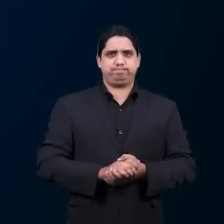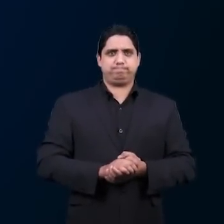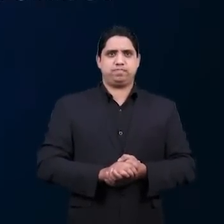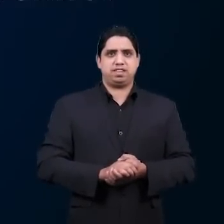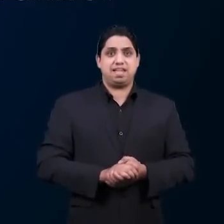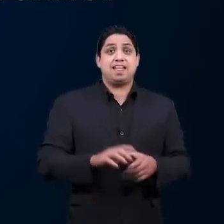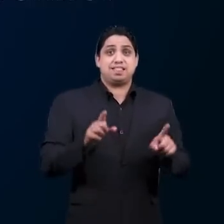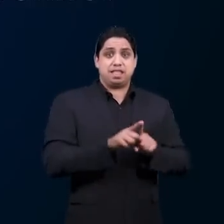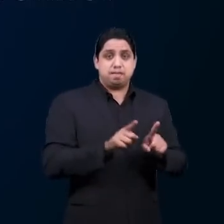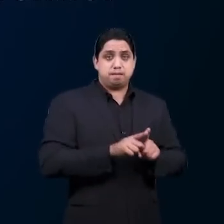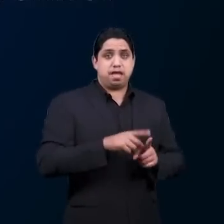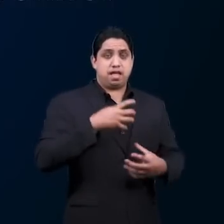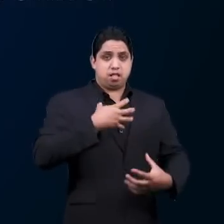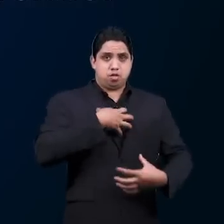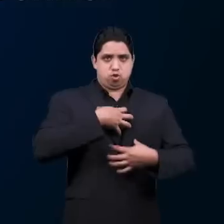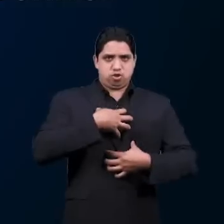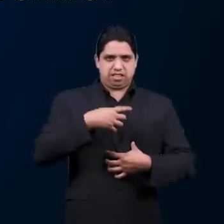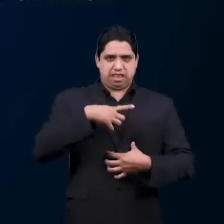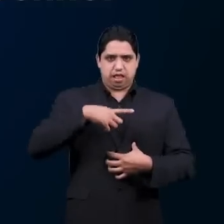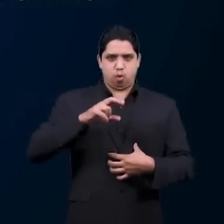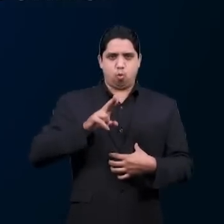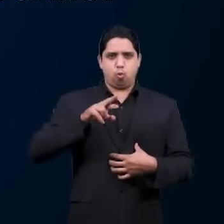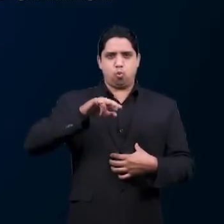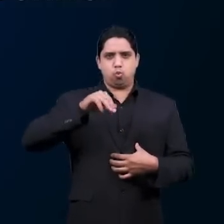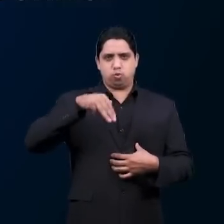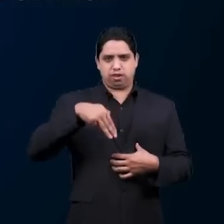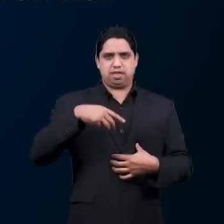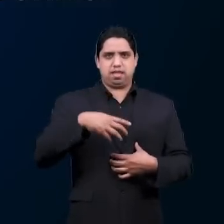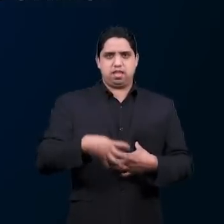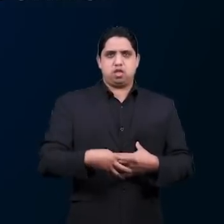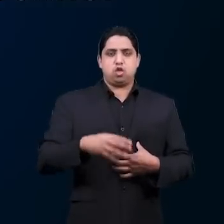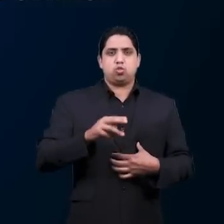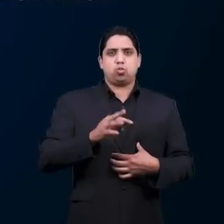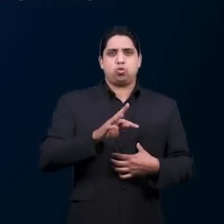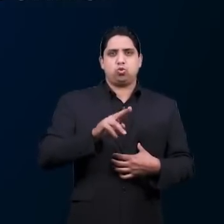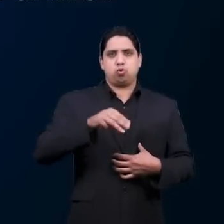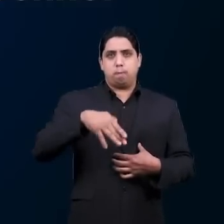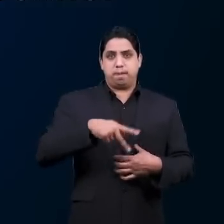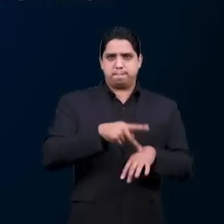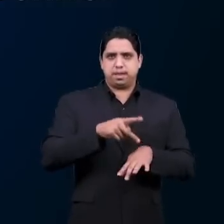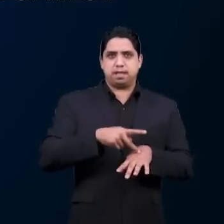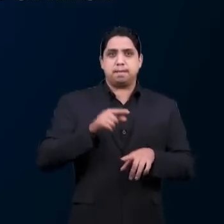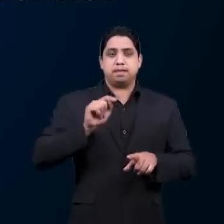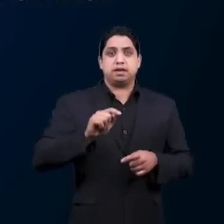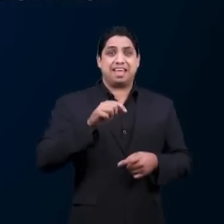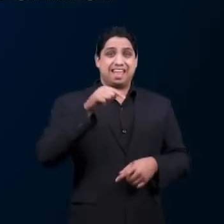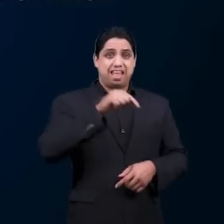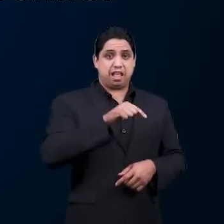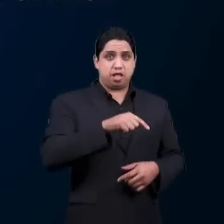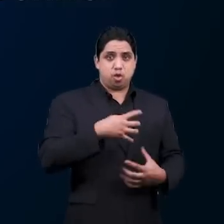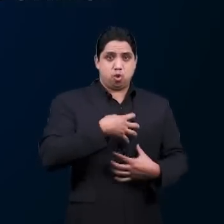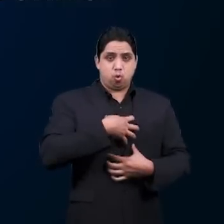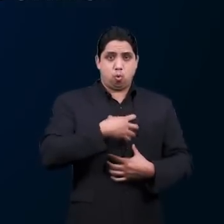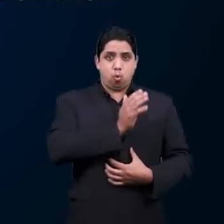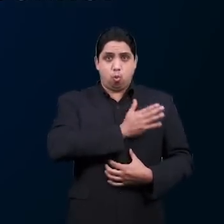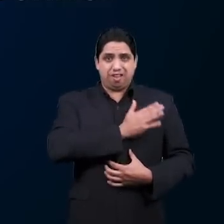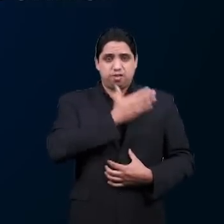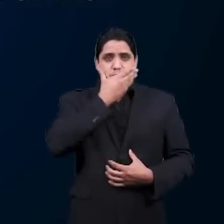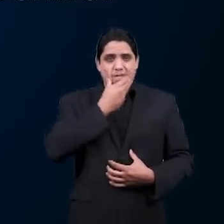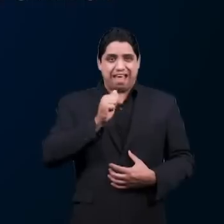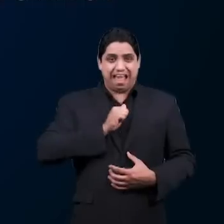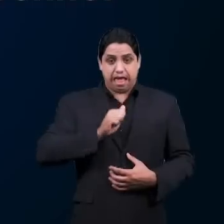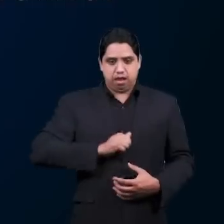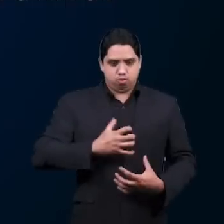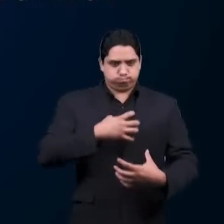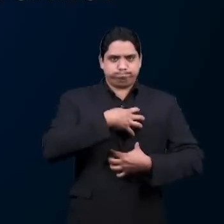30. « Tu joindras le pectoral du jugement l'Urim et le Tumim, et ils seront sur le cœur